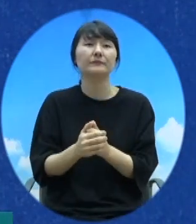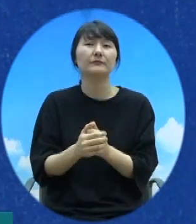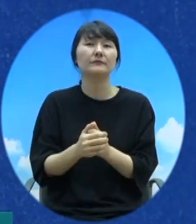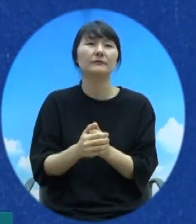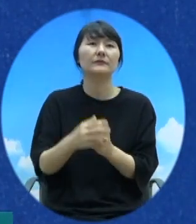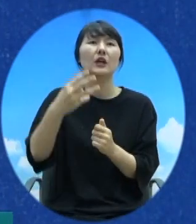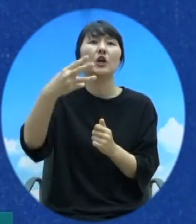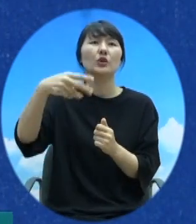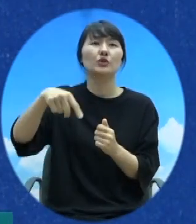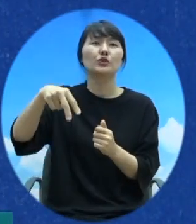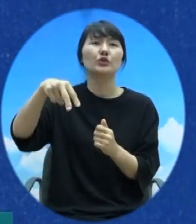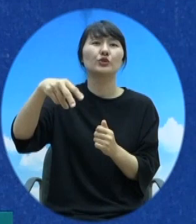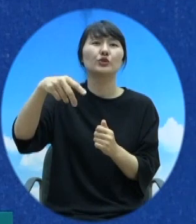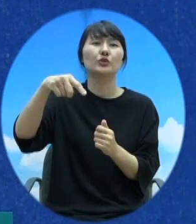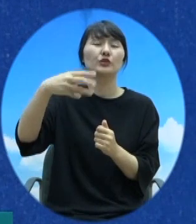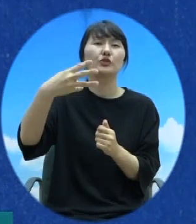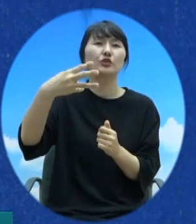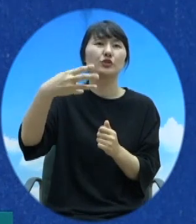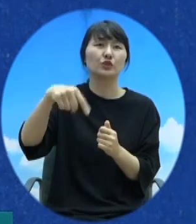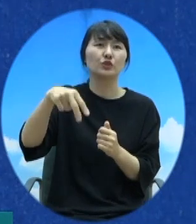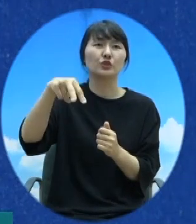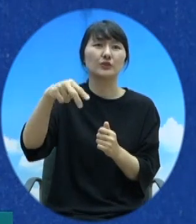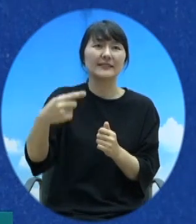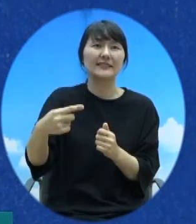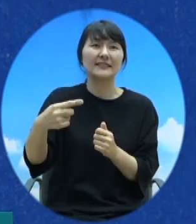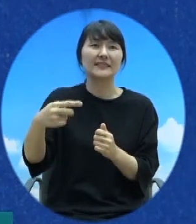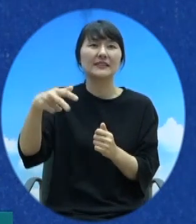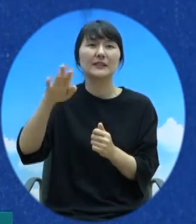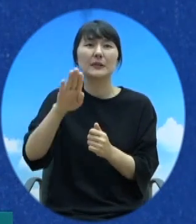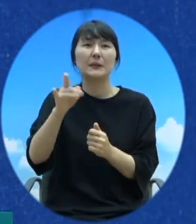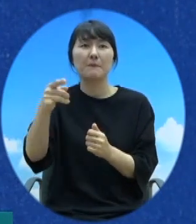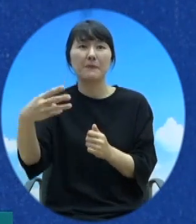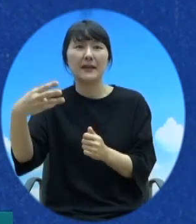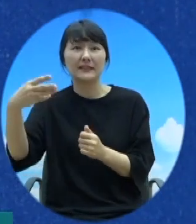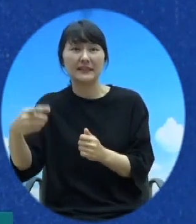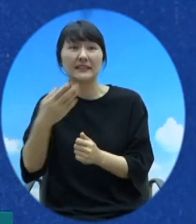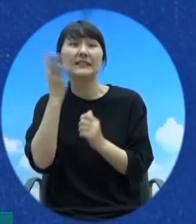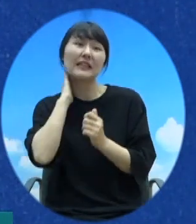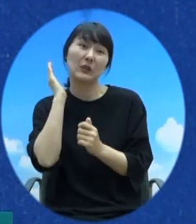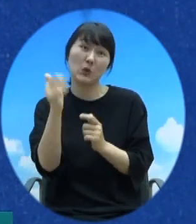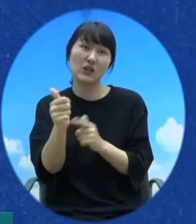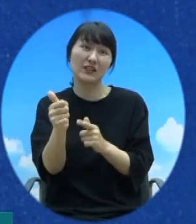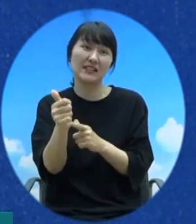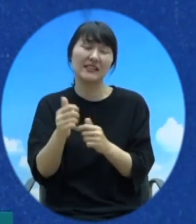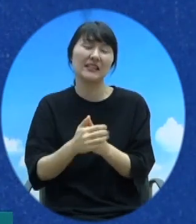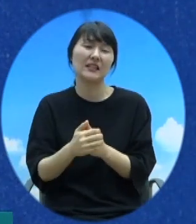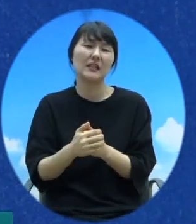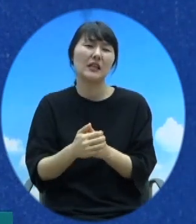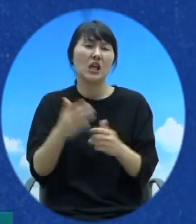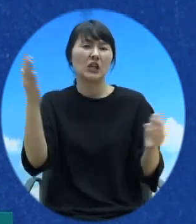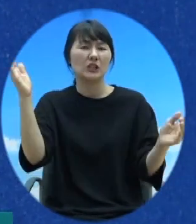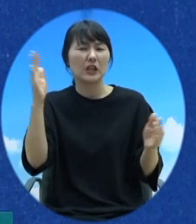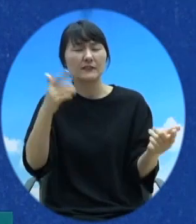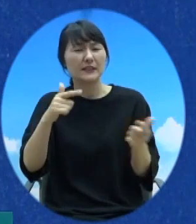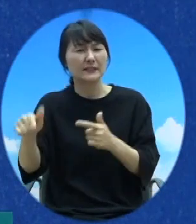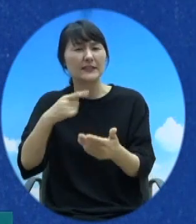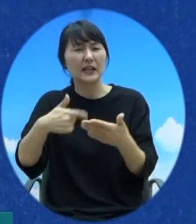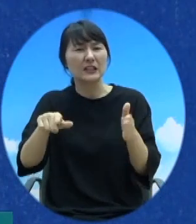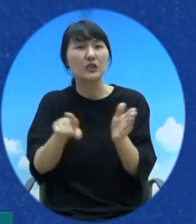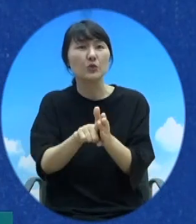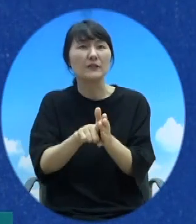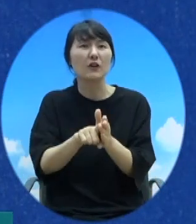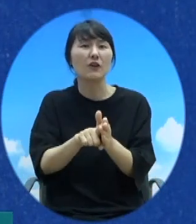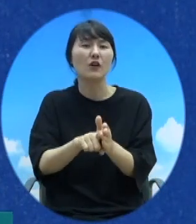누구를 발탁하느냐? 바로 이 메이리 배순을 발탁하여서 그 대공황 속에 일자리가 없는